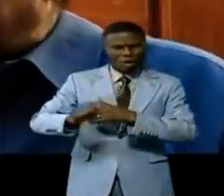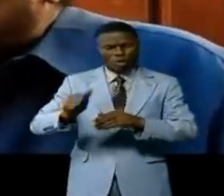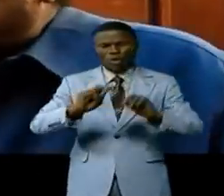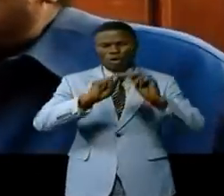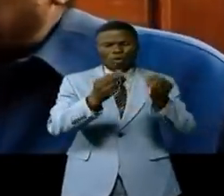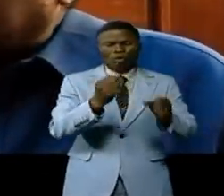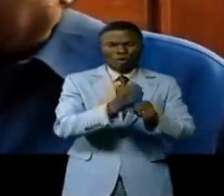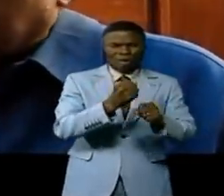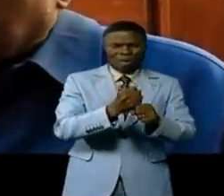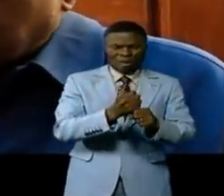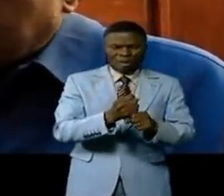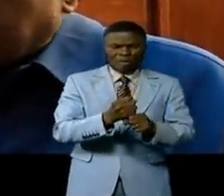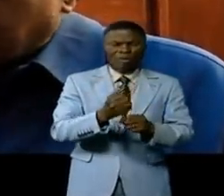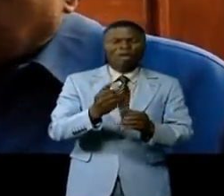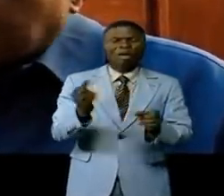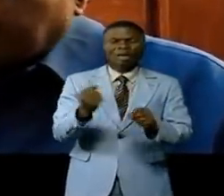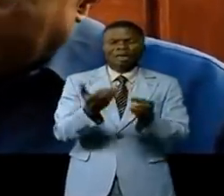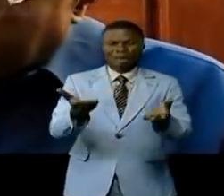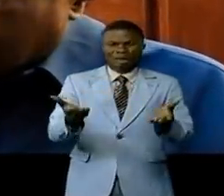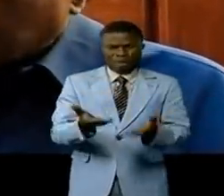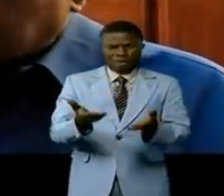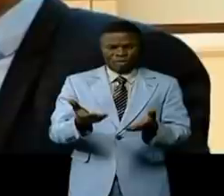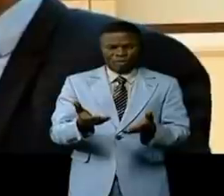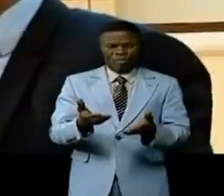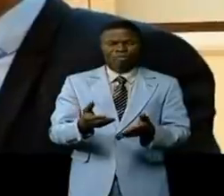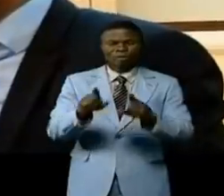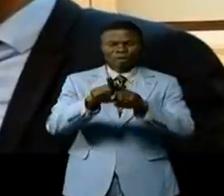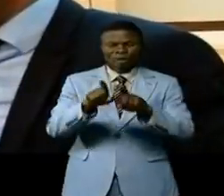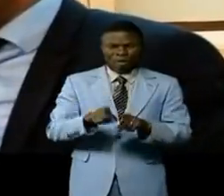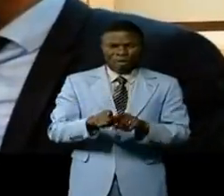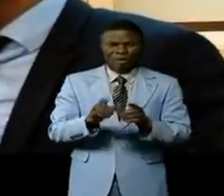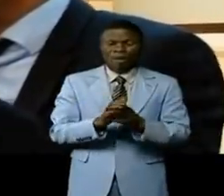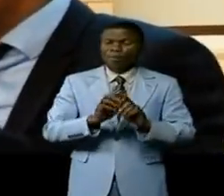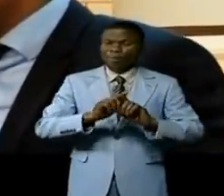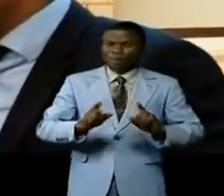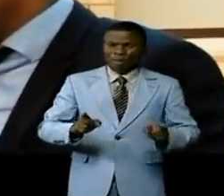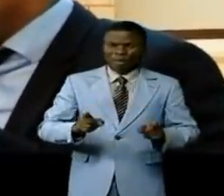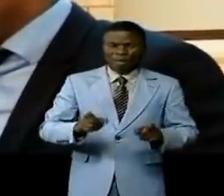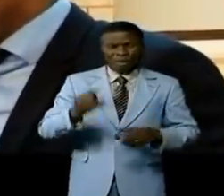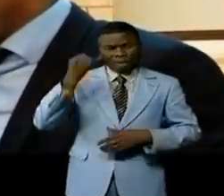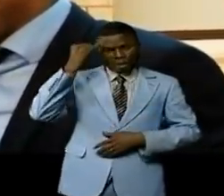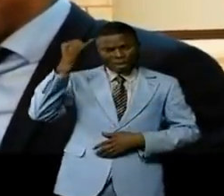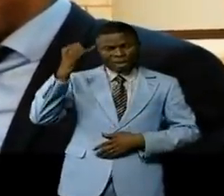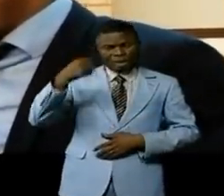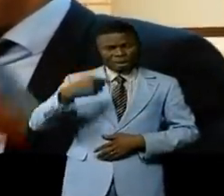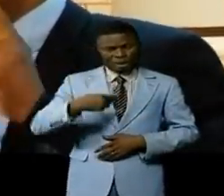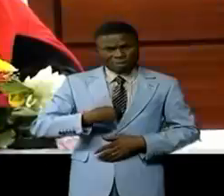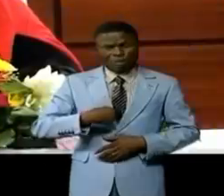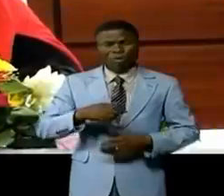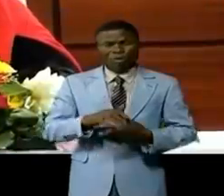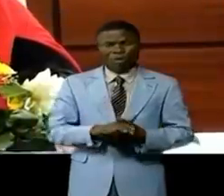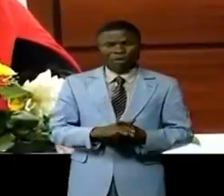avec qui nous intervenons, ou nous interférons aussi. Mais je pense que ça aura